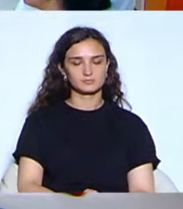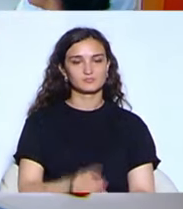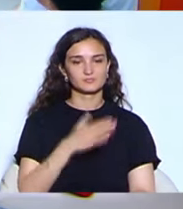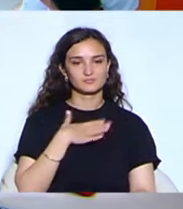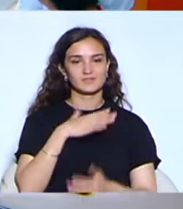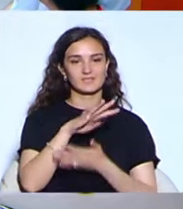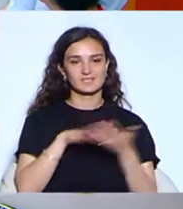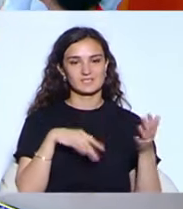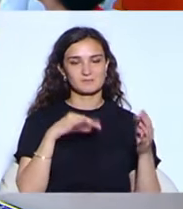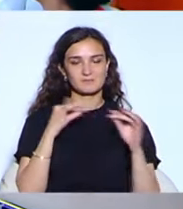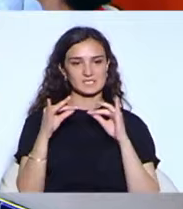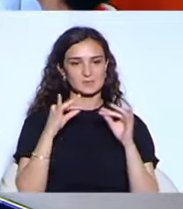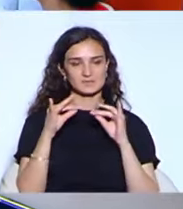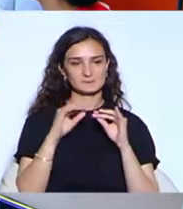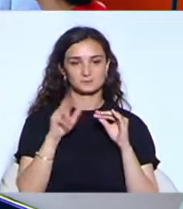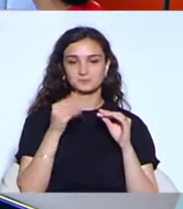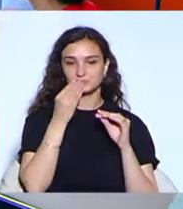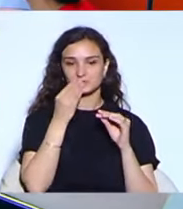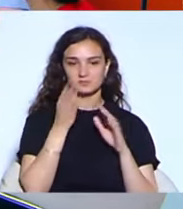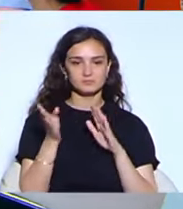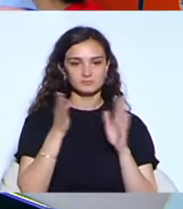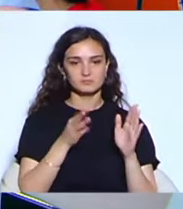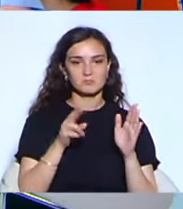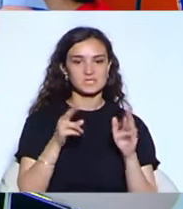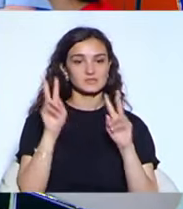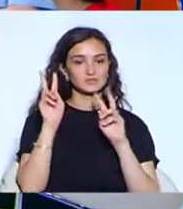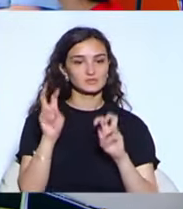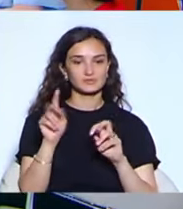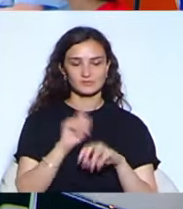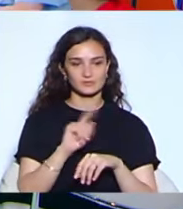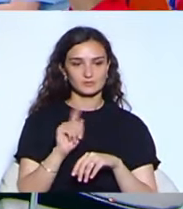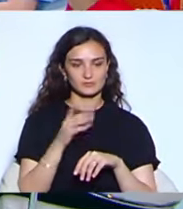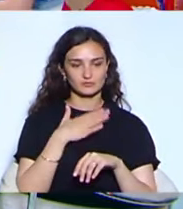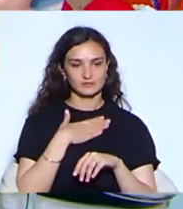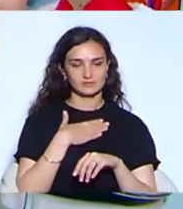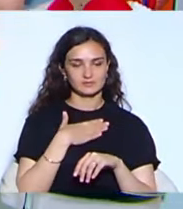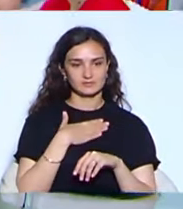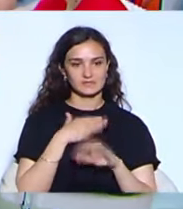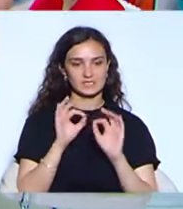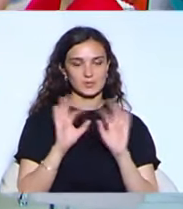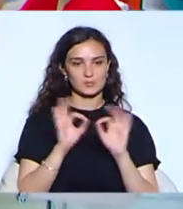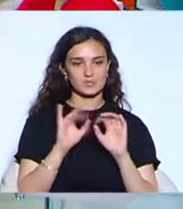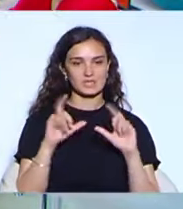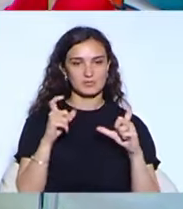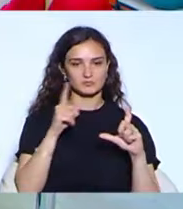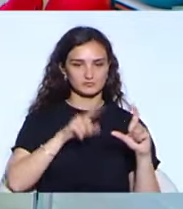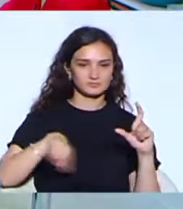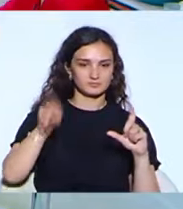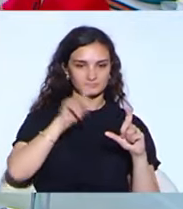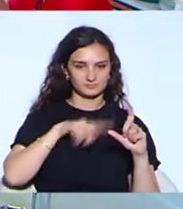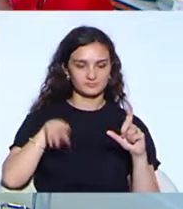ჩვენ ვაგრძელებთ საუბარს და კვების ბლოგში პარასკევს ნიშნავს იმას, რომ ჩვენ საუბრობთ თეფშის